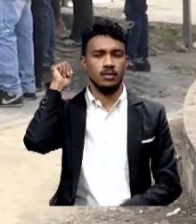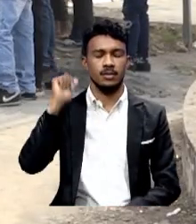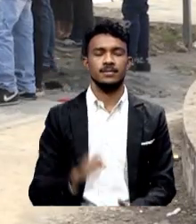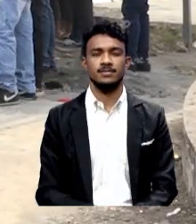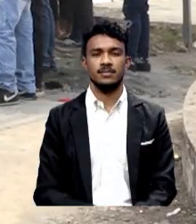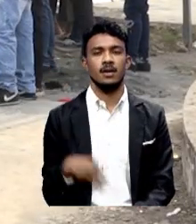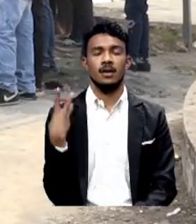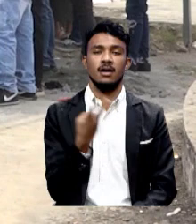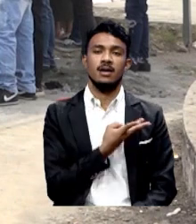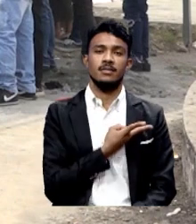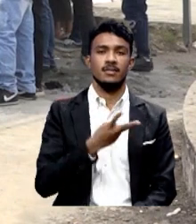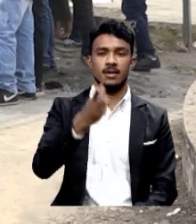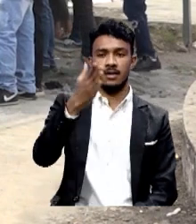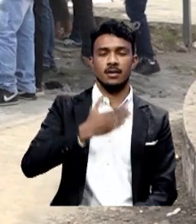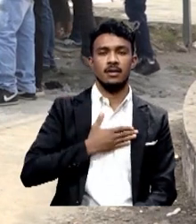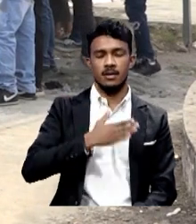Amni amang